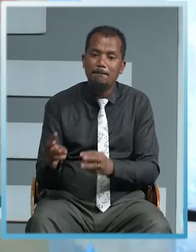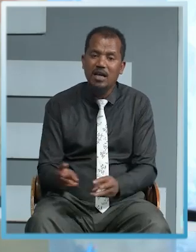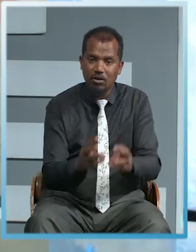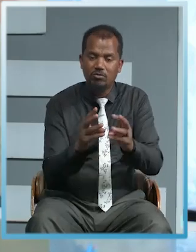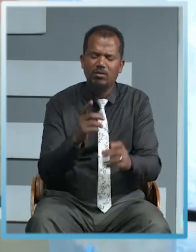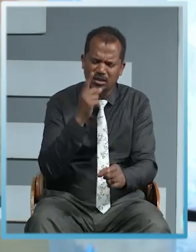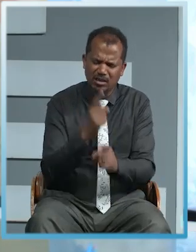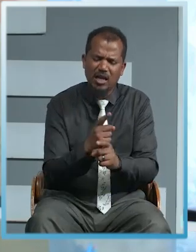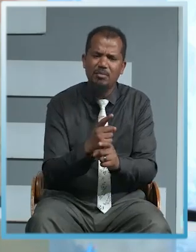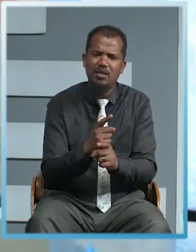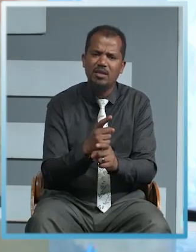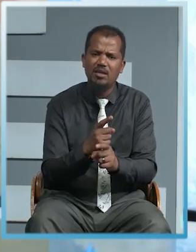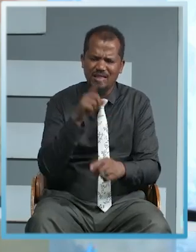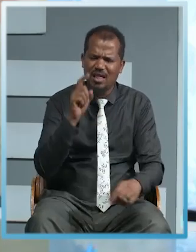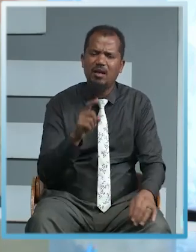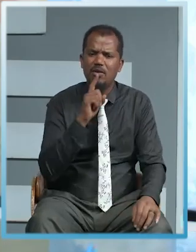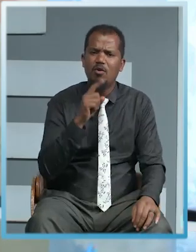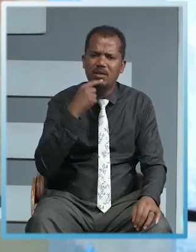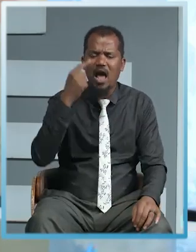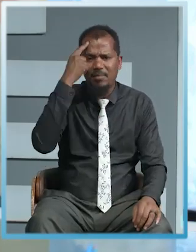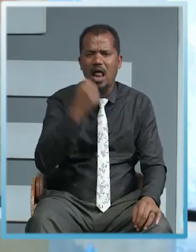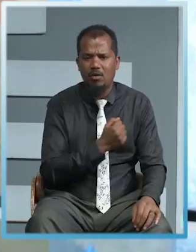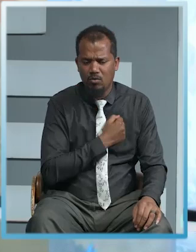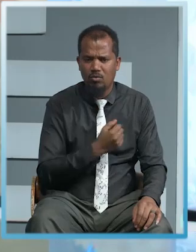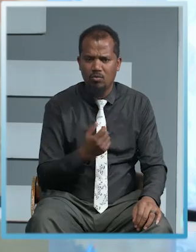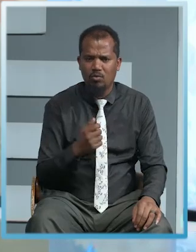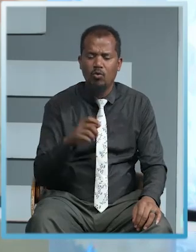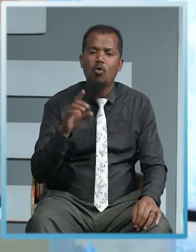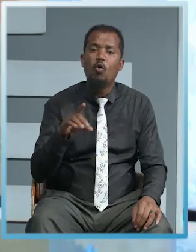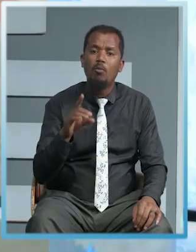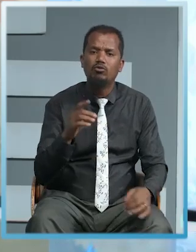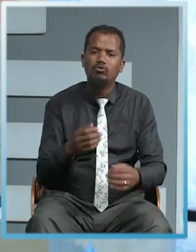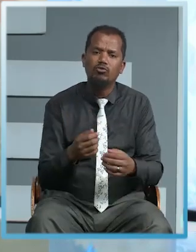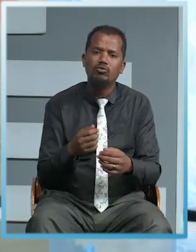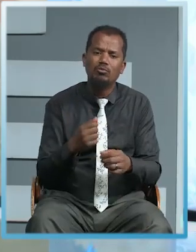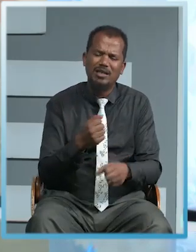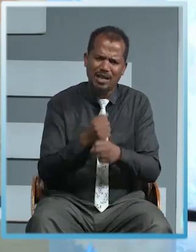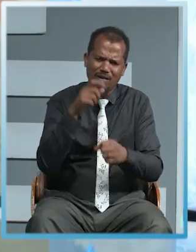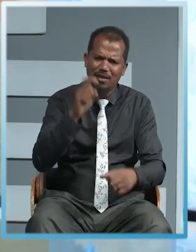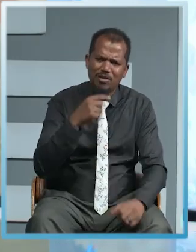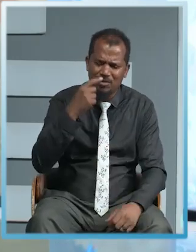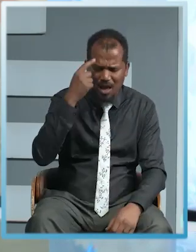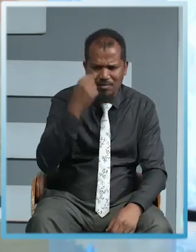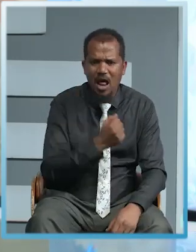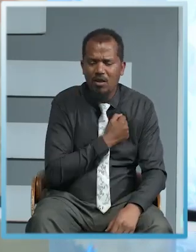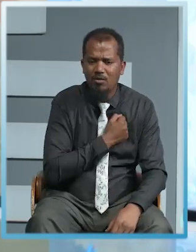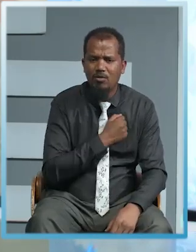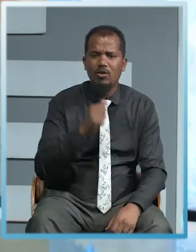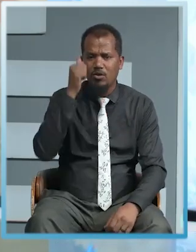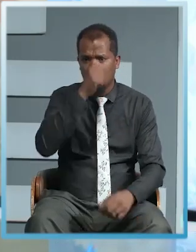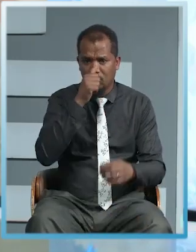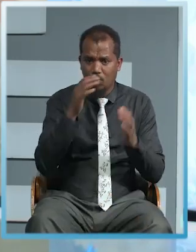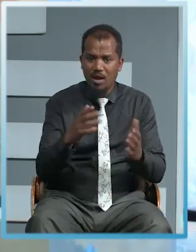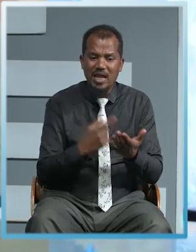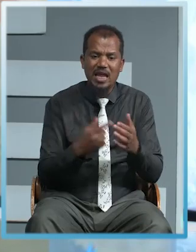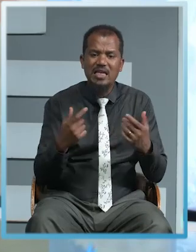መንገዱ ተገቢና ትክክል ነው ብየኔ አምናለሁ። ኮሚሽኑም መደገፍ አለበት ብየኔ አምናለሁ።